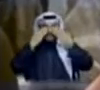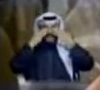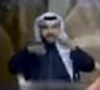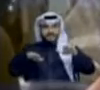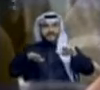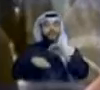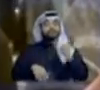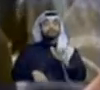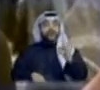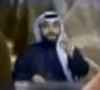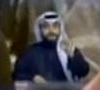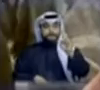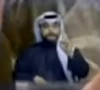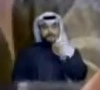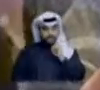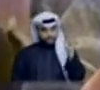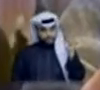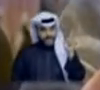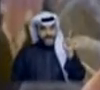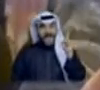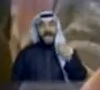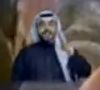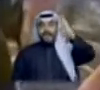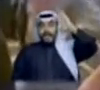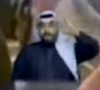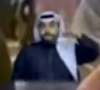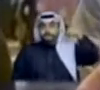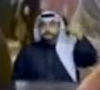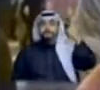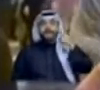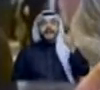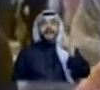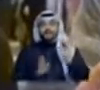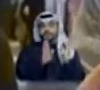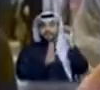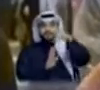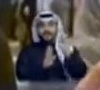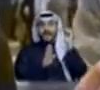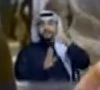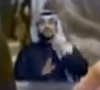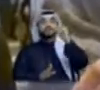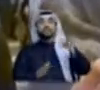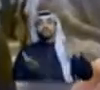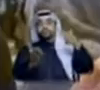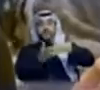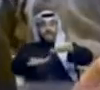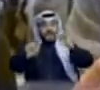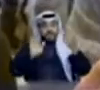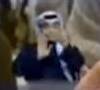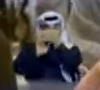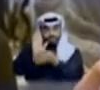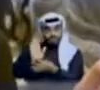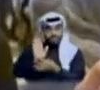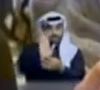العمل العملي، بمعنى أن تكون هناك مبادرات وأن تكون نتائج، ولا أقول توصيات، نتائج هذا الملتقى أن تكون